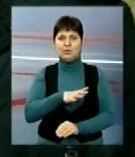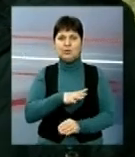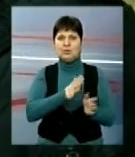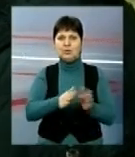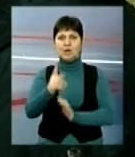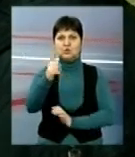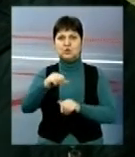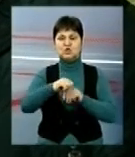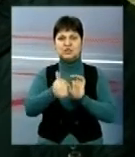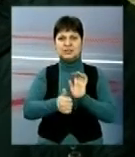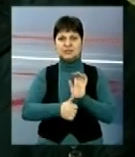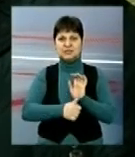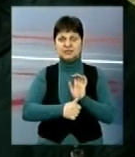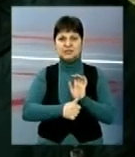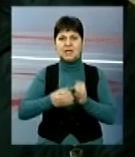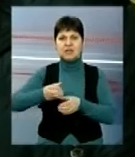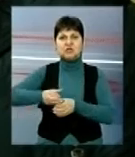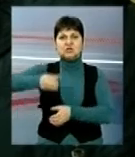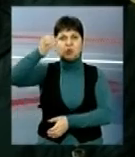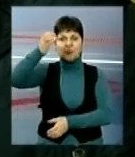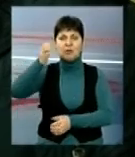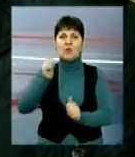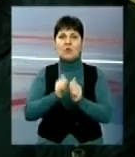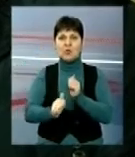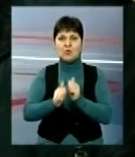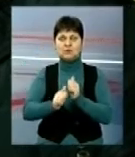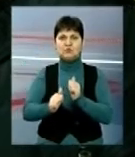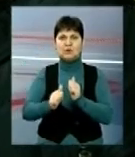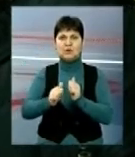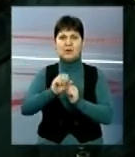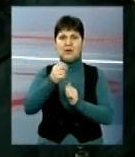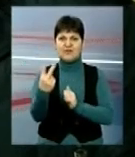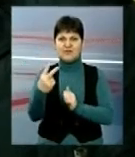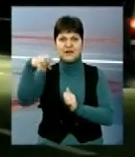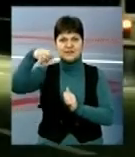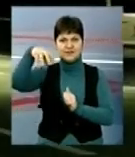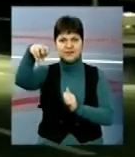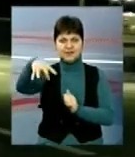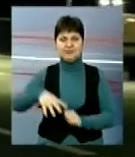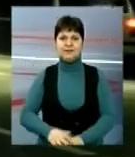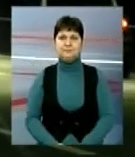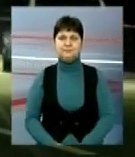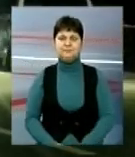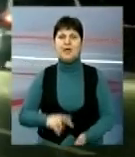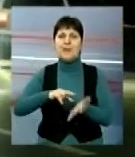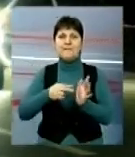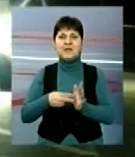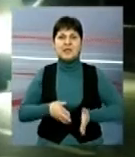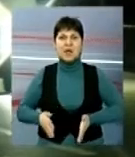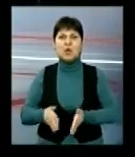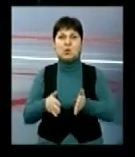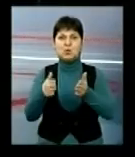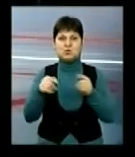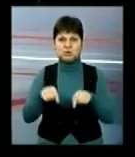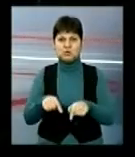порядка 116 стовбів, на кожному стовбу по 2 світильники. У планах дорожників